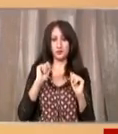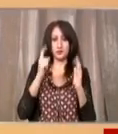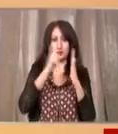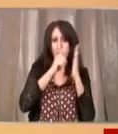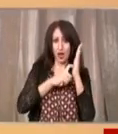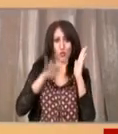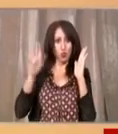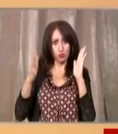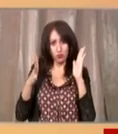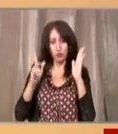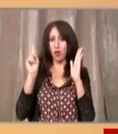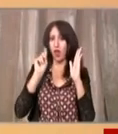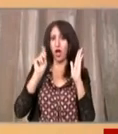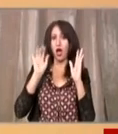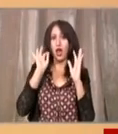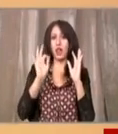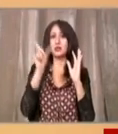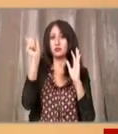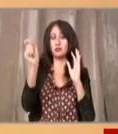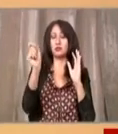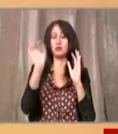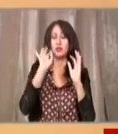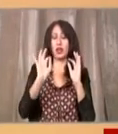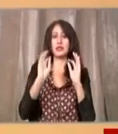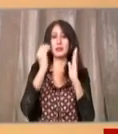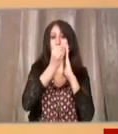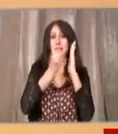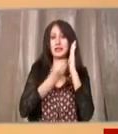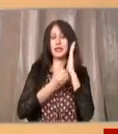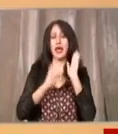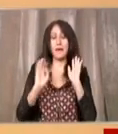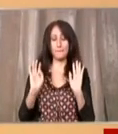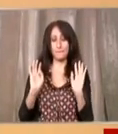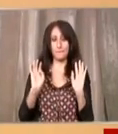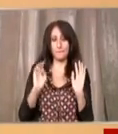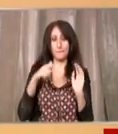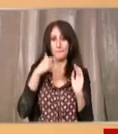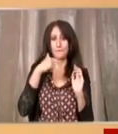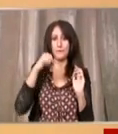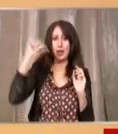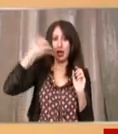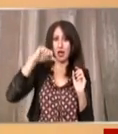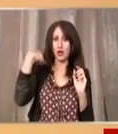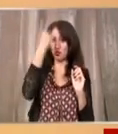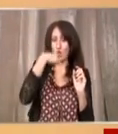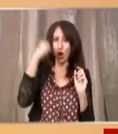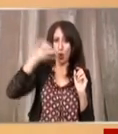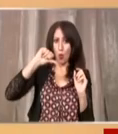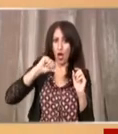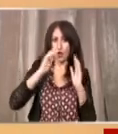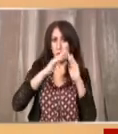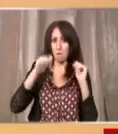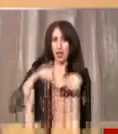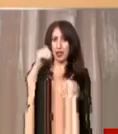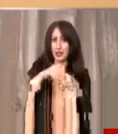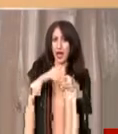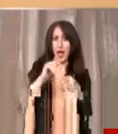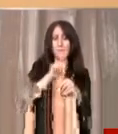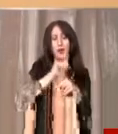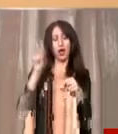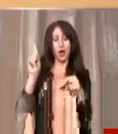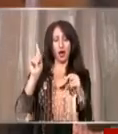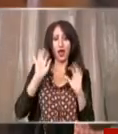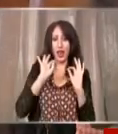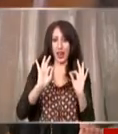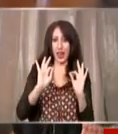والدستور نص عليها. انا بطمن من خلال القناه ومن خلال القناه الاولى القناه المحترمه ان احنا النهارده